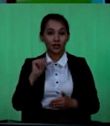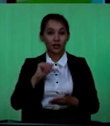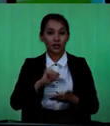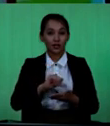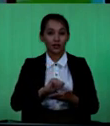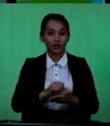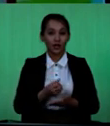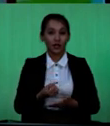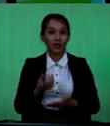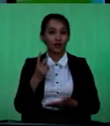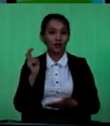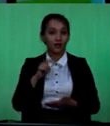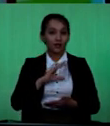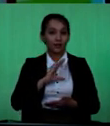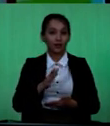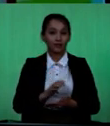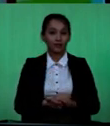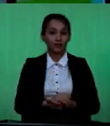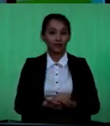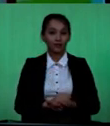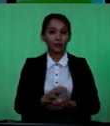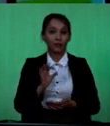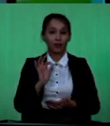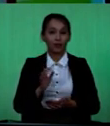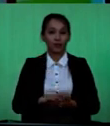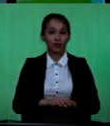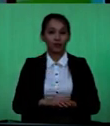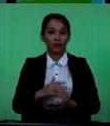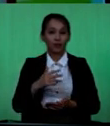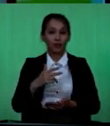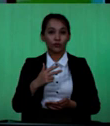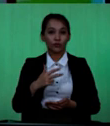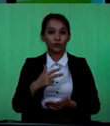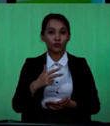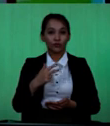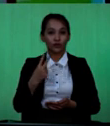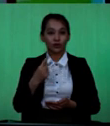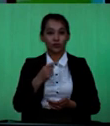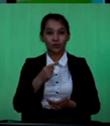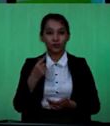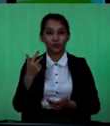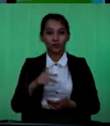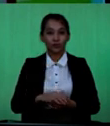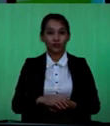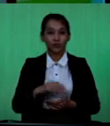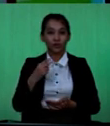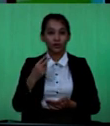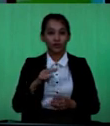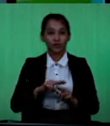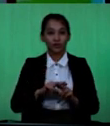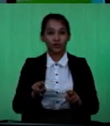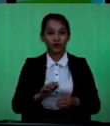nafar qatnashmagan ekan? To'g'ri. 32 bilan 30 sonlarning ayirmasi 2 ga